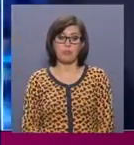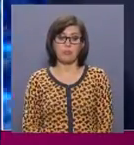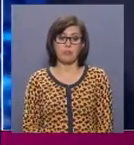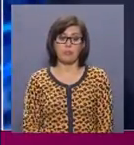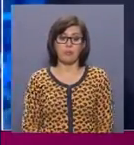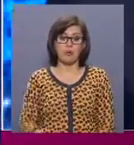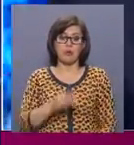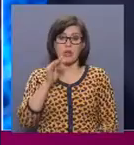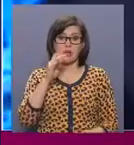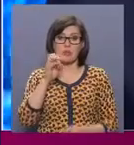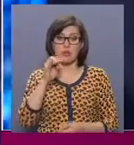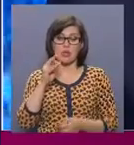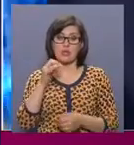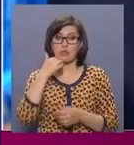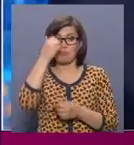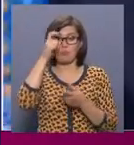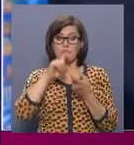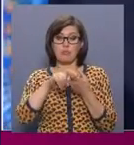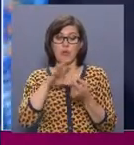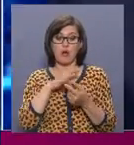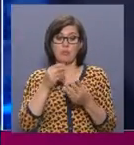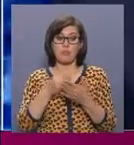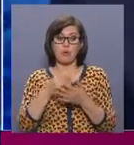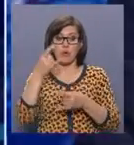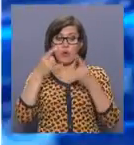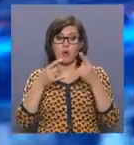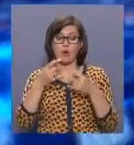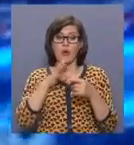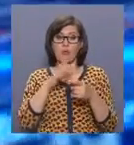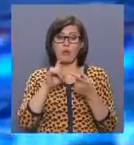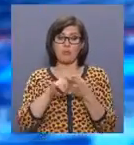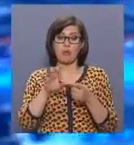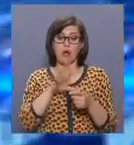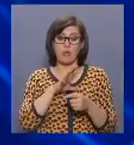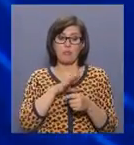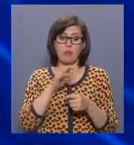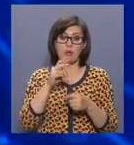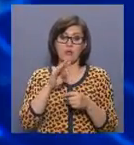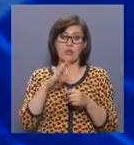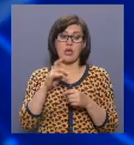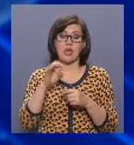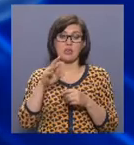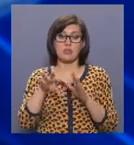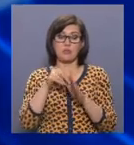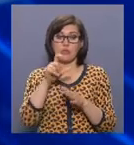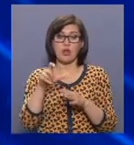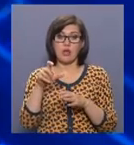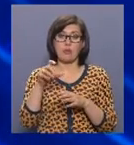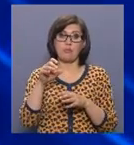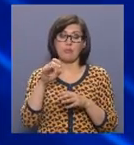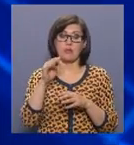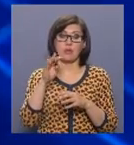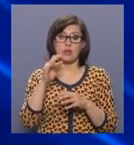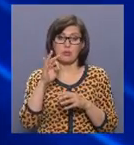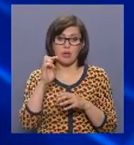Тәңірберген Маратұлы, байланысқа шыққаныңызға рахмет. Құрметті көрермен, студиядымен байланысқа шыққан мәжілістің экс-депутаты Тәңірберген Маратұлы болатын,